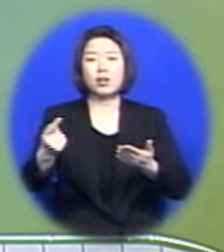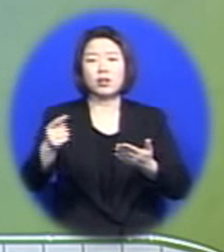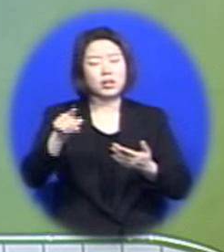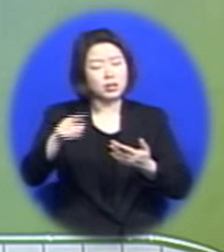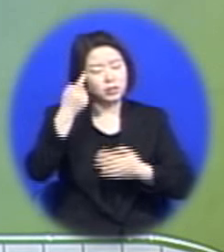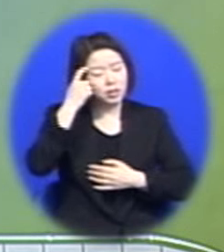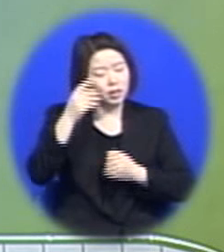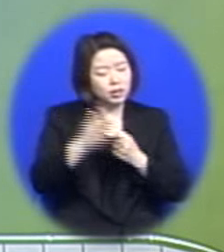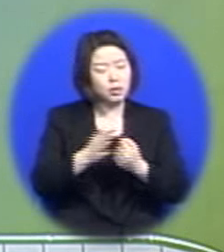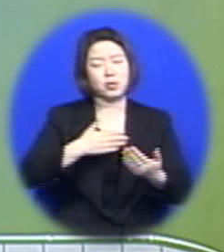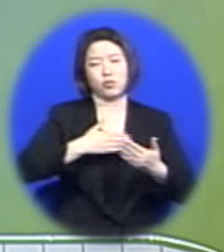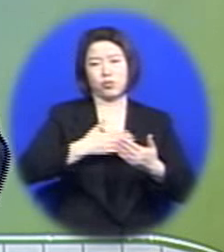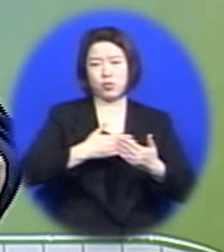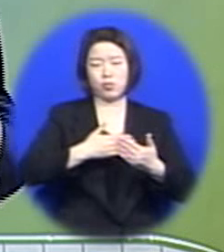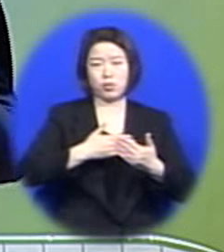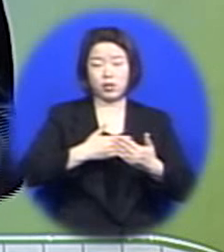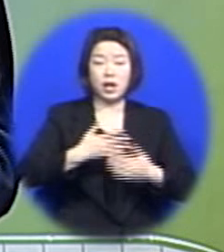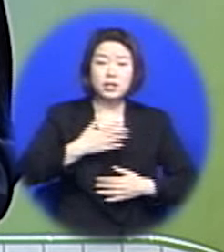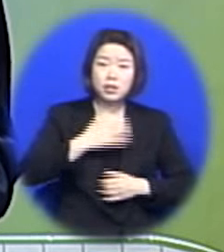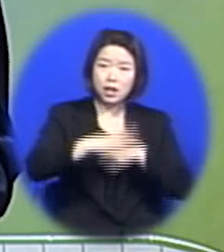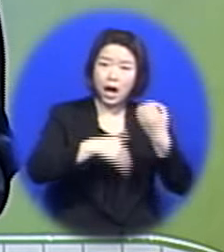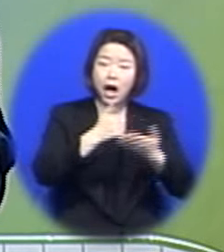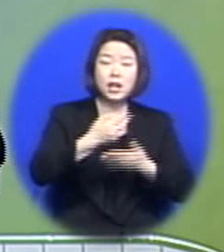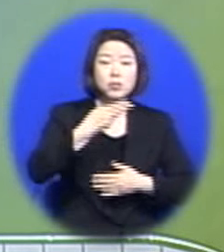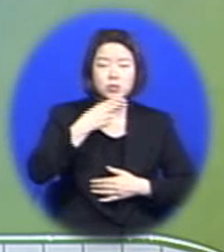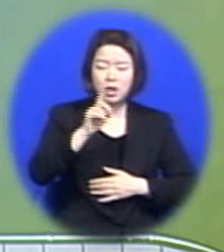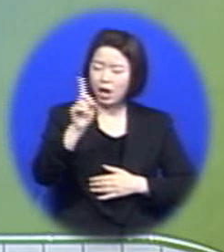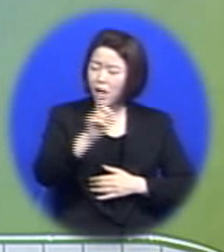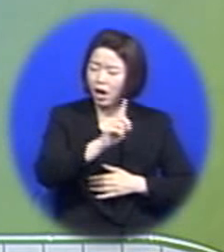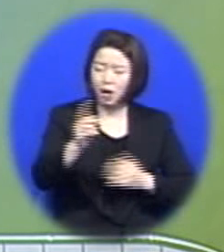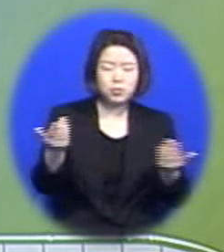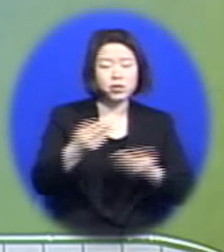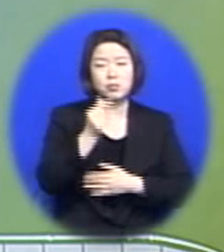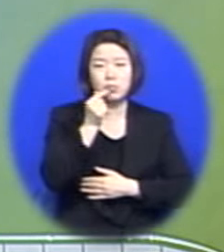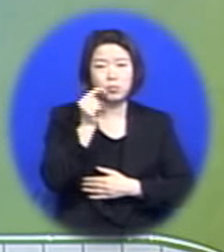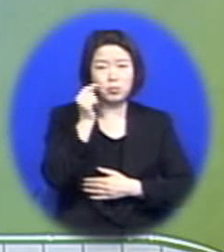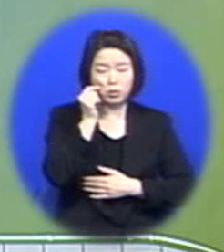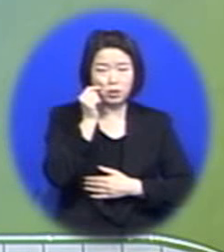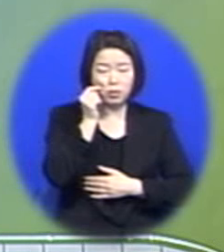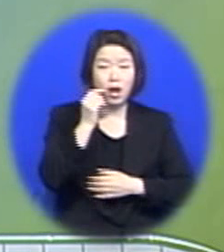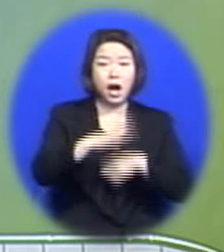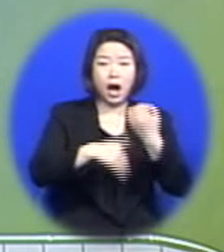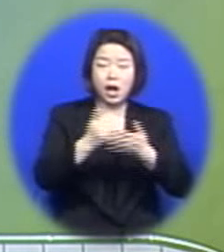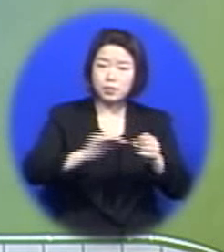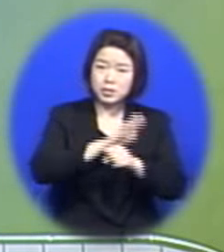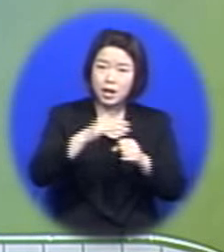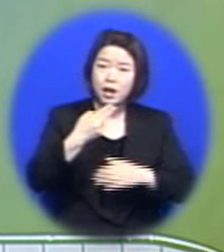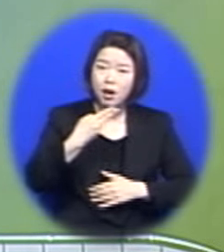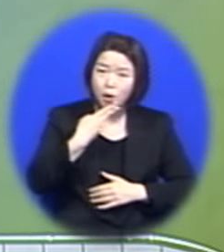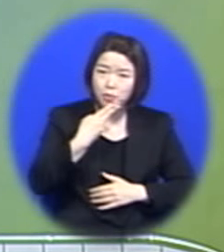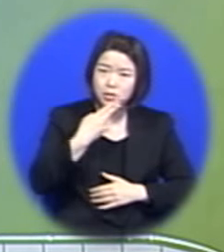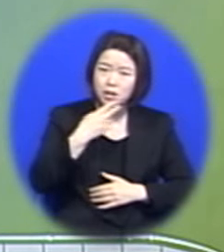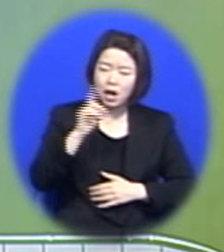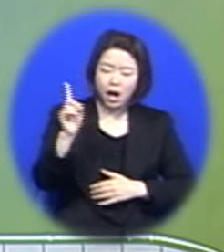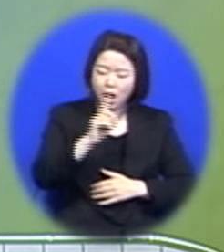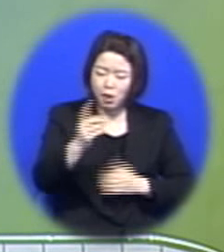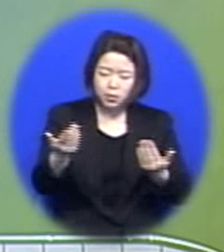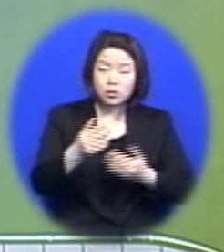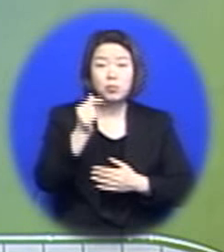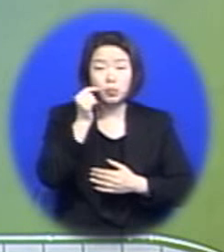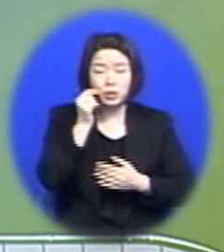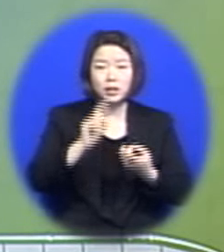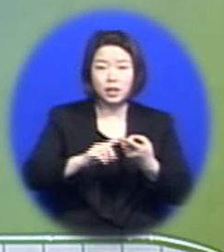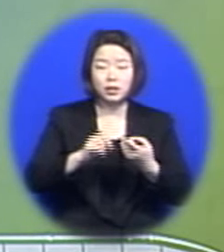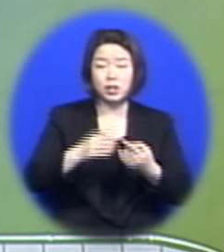두렵습니다. 저는 하나님이 없이는 아무것도 할 수 없고 하나님의 사랑이 없이는 아무것도 할 수 없다는 것을 알고 있지만